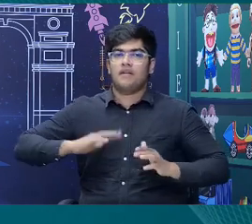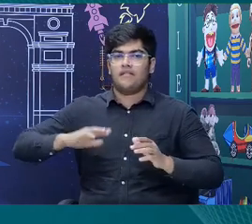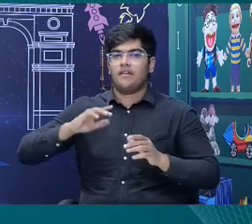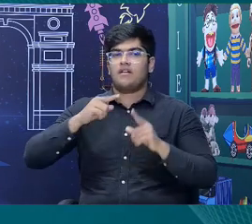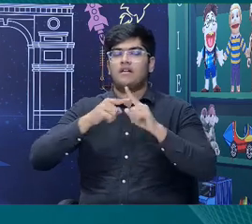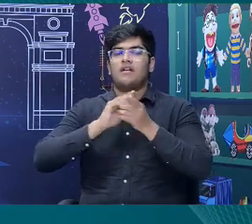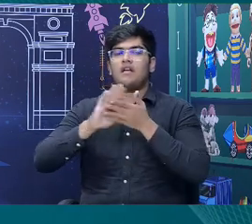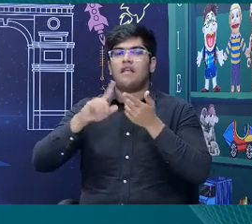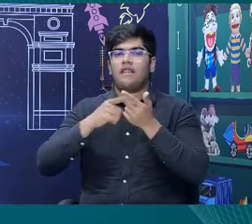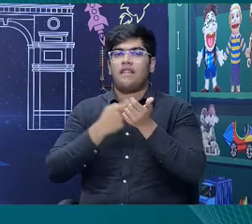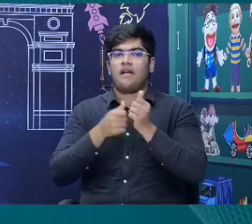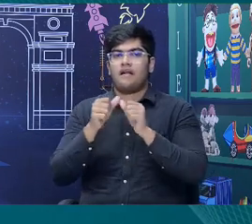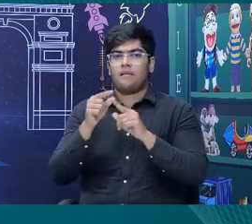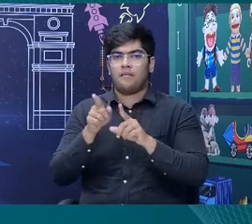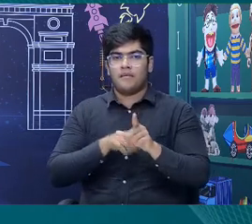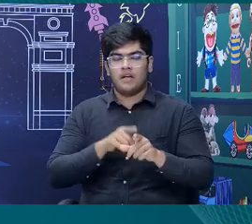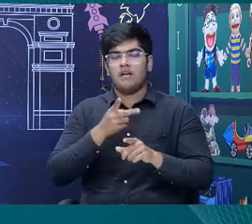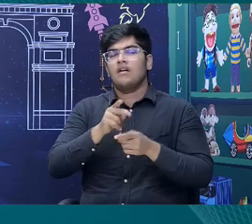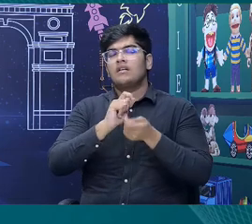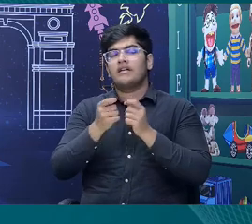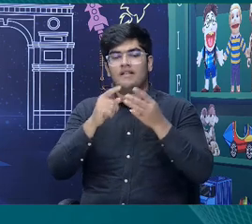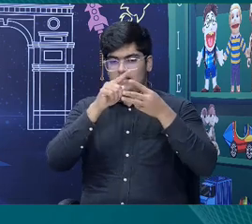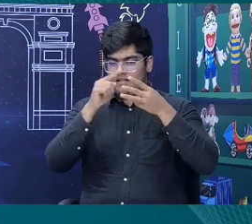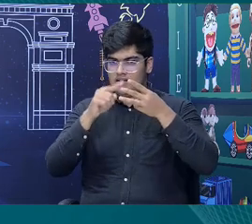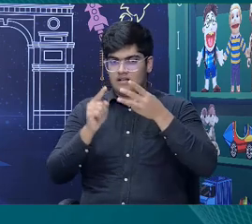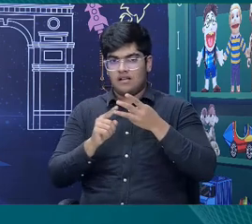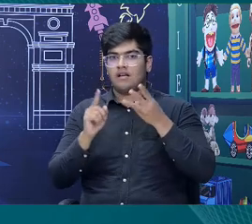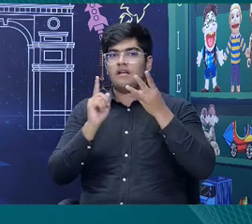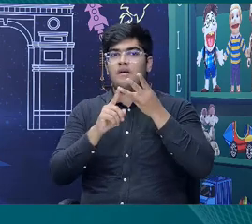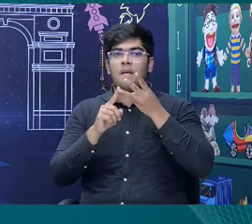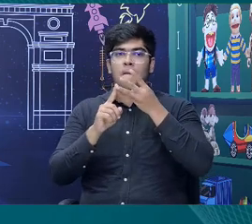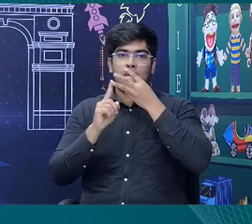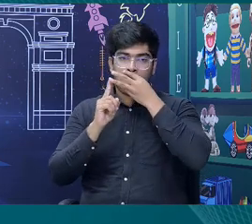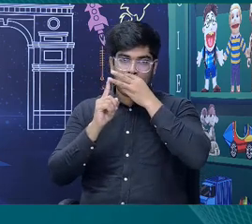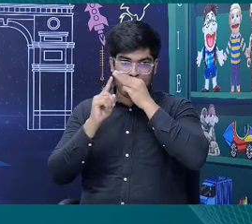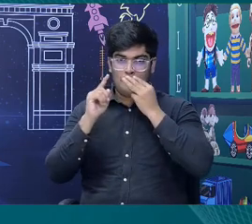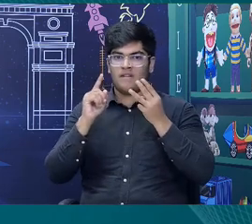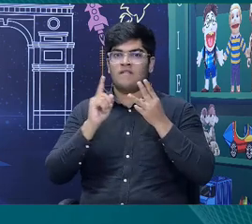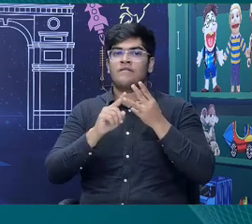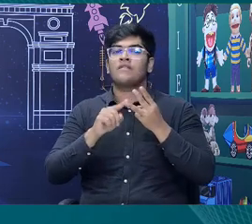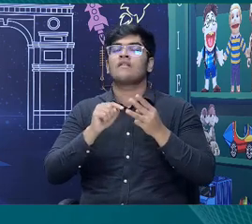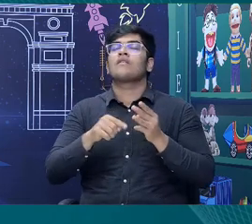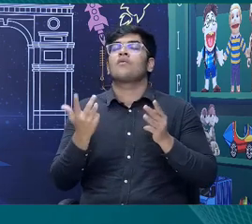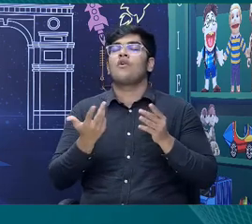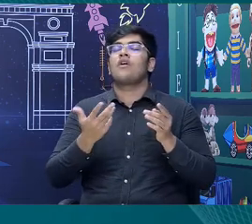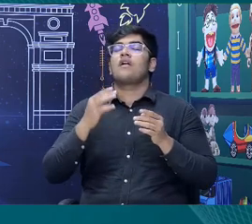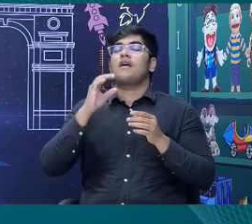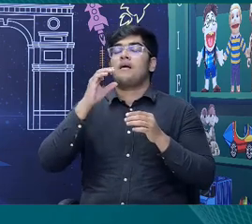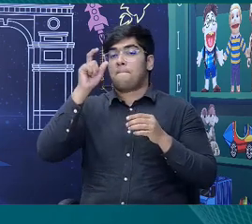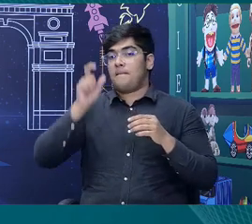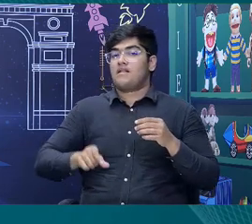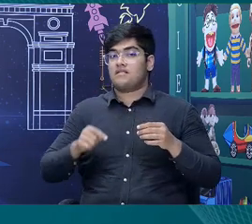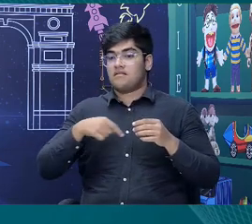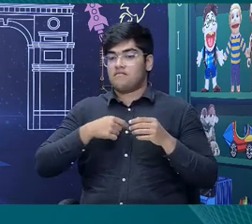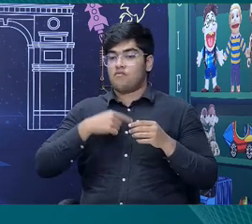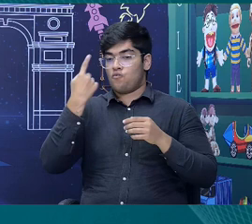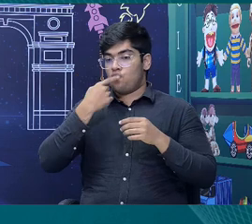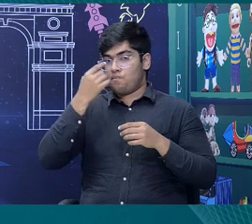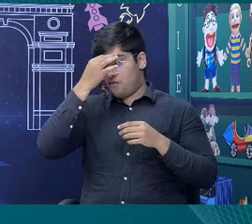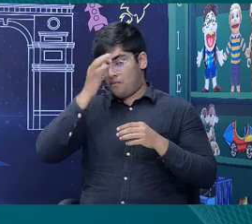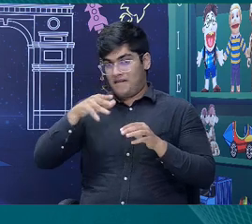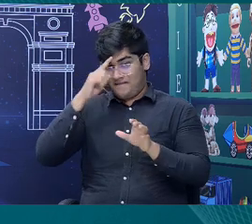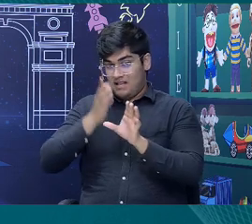डिफरेंस आ गया एसिस्टेंसिया में क्लाइंट ने अपर हैंड ले लिया थेरेपिस्ट एक मीडियन बन गया एक जरिया बन गया अब इसमें क्या